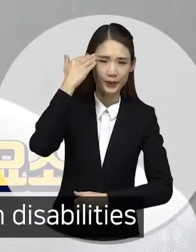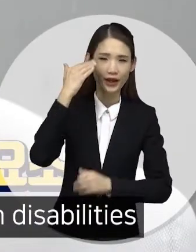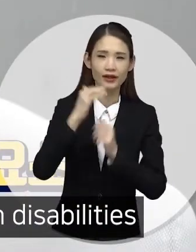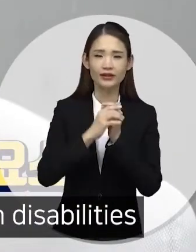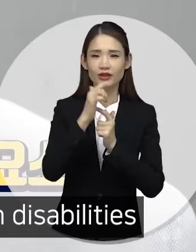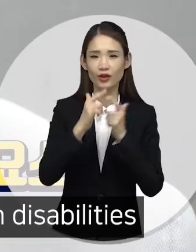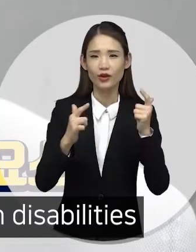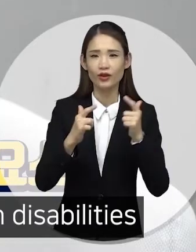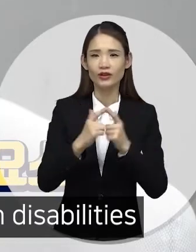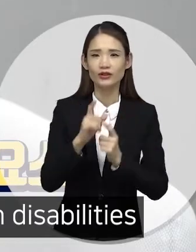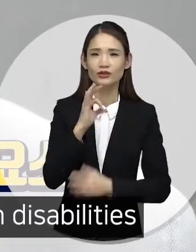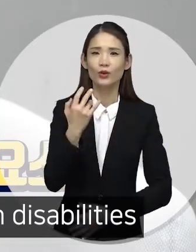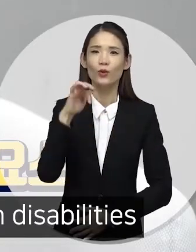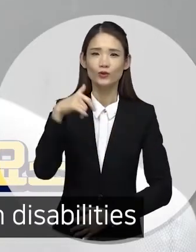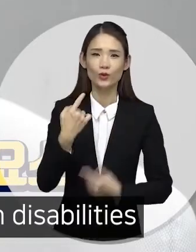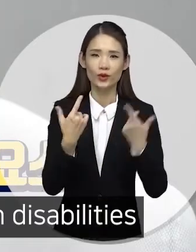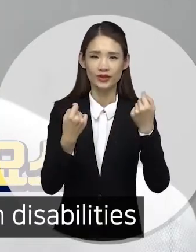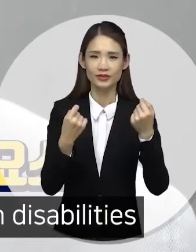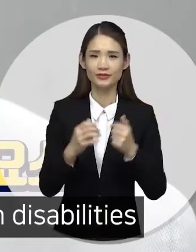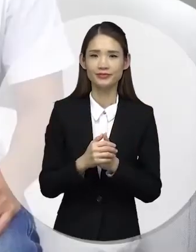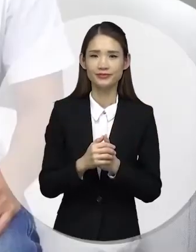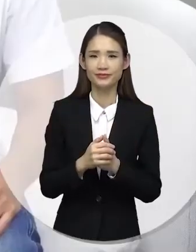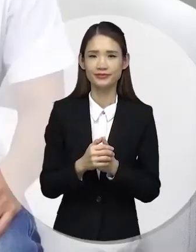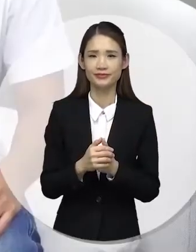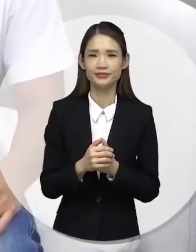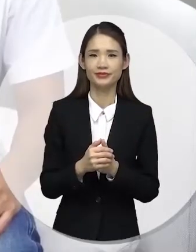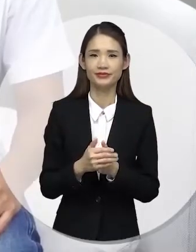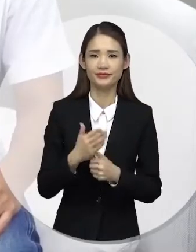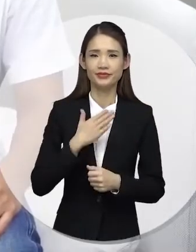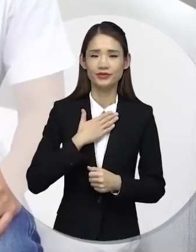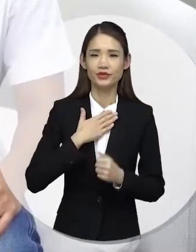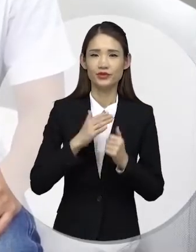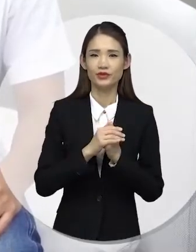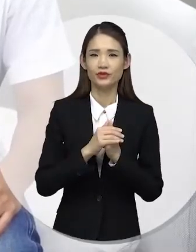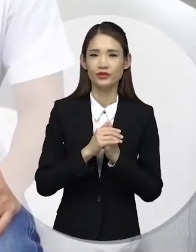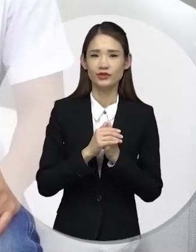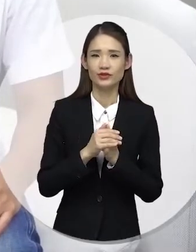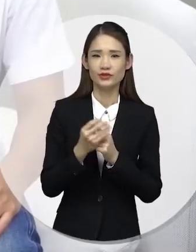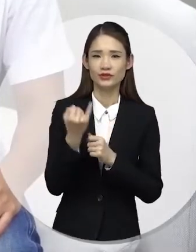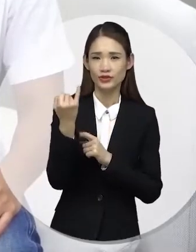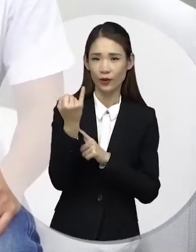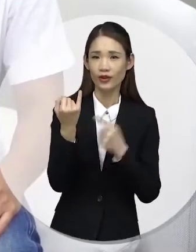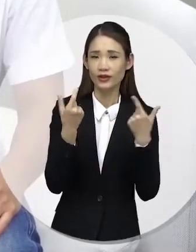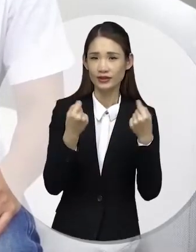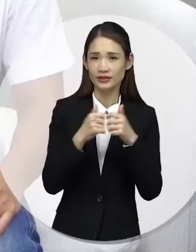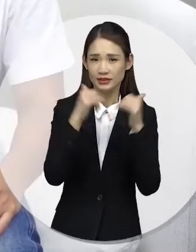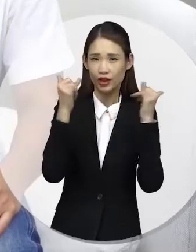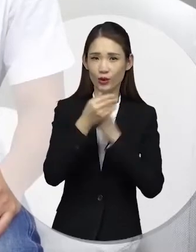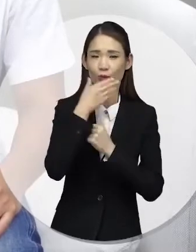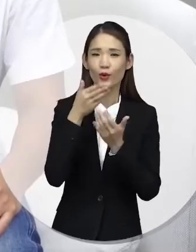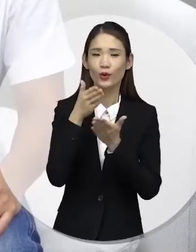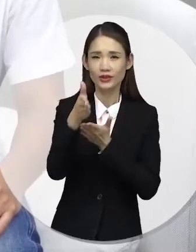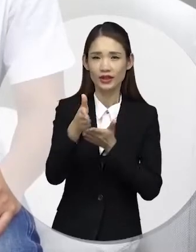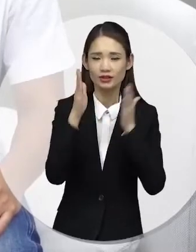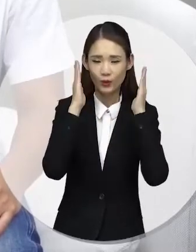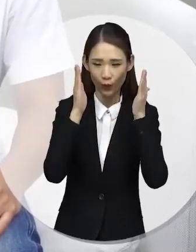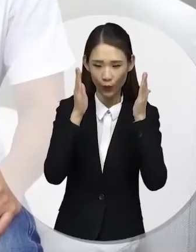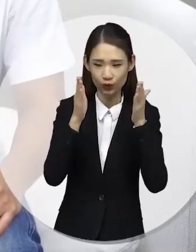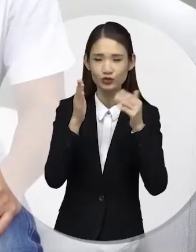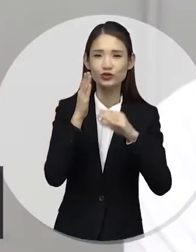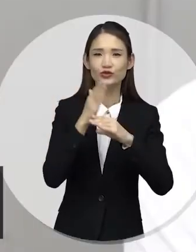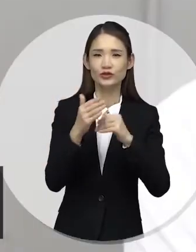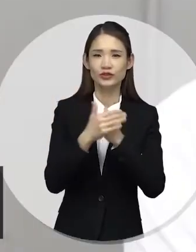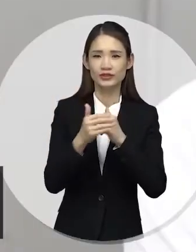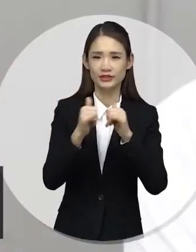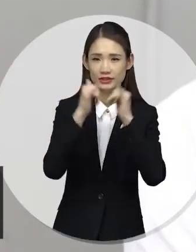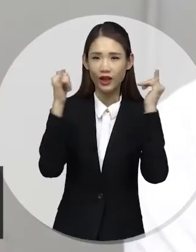방해하는 그런 어떤 요소라고 생각합니다. 네, 저는 선아님처럼 사회복지학과에서 공부를 하고 있다